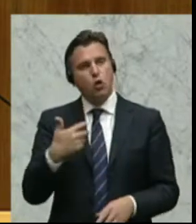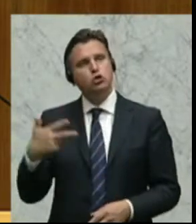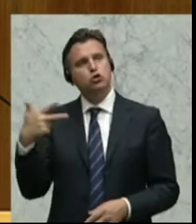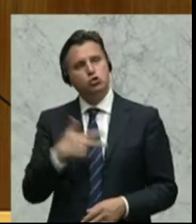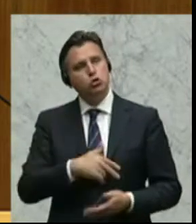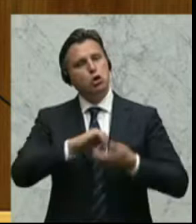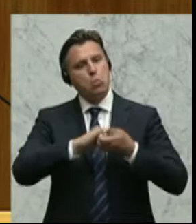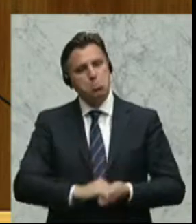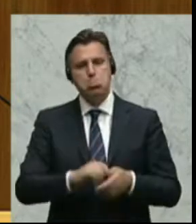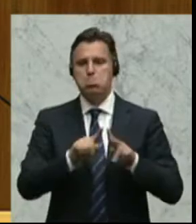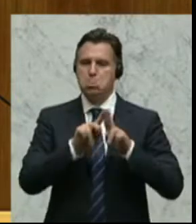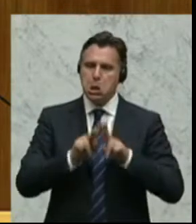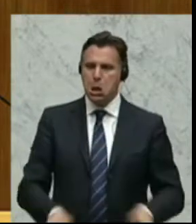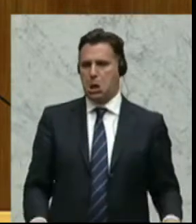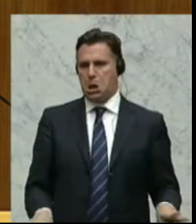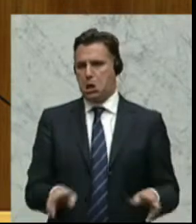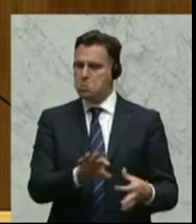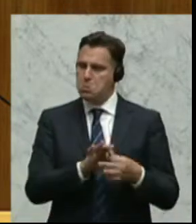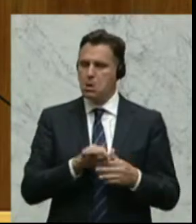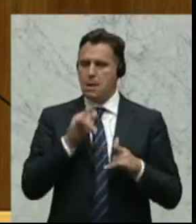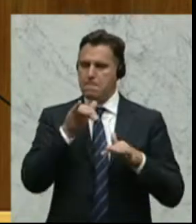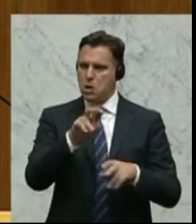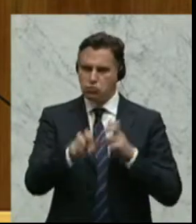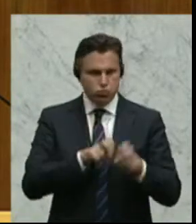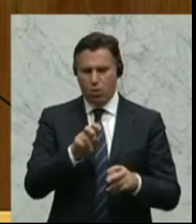Etikett der Millionärssteuer behaftet ist.